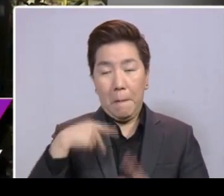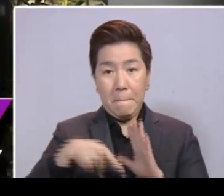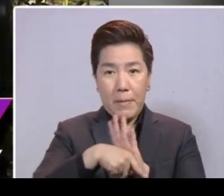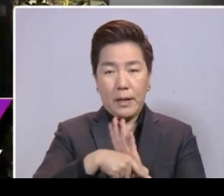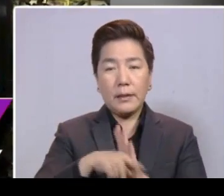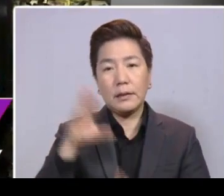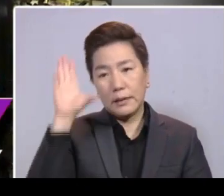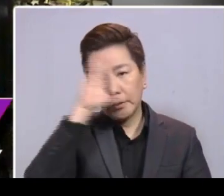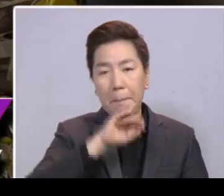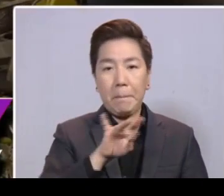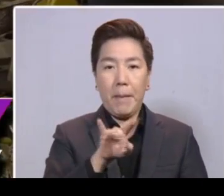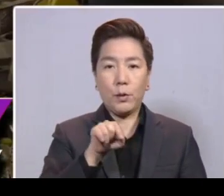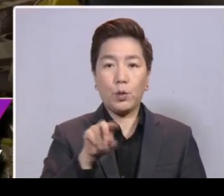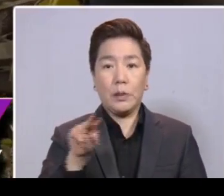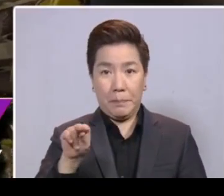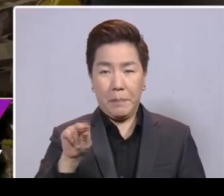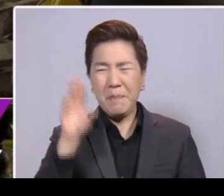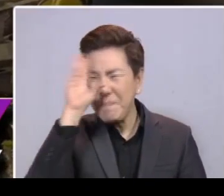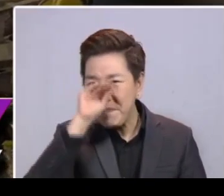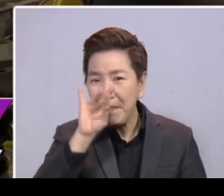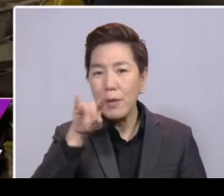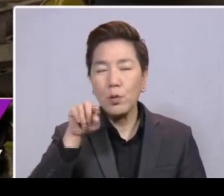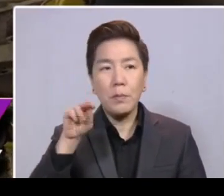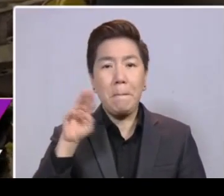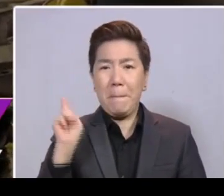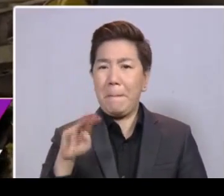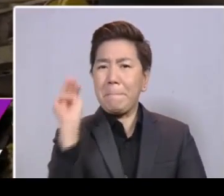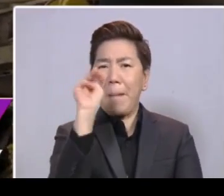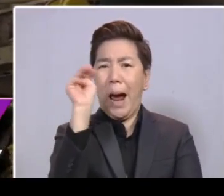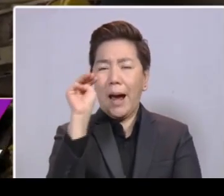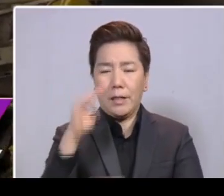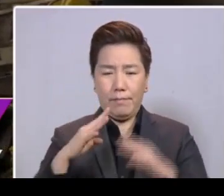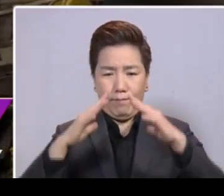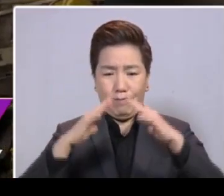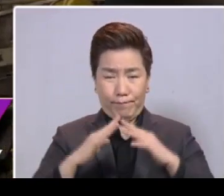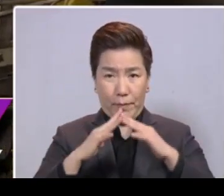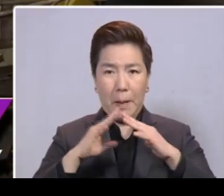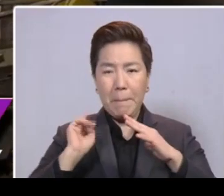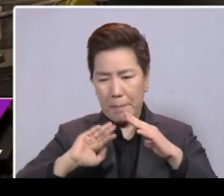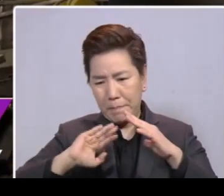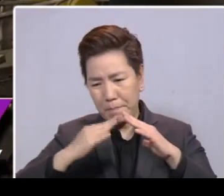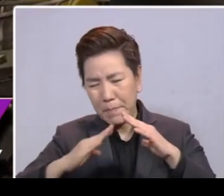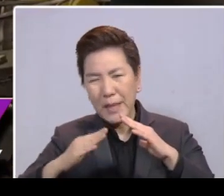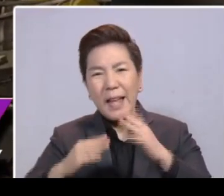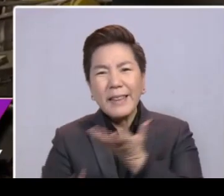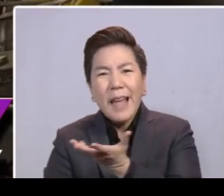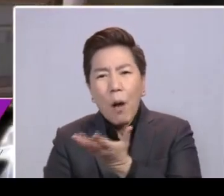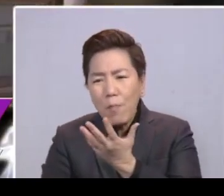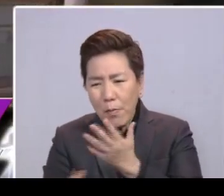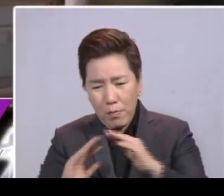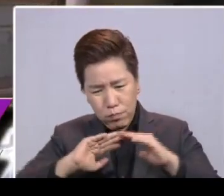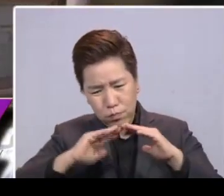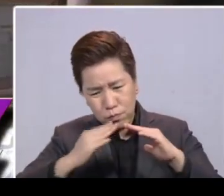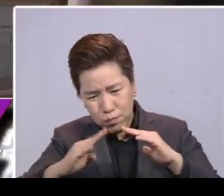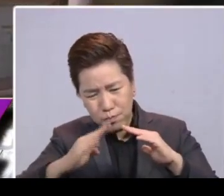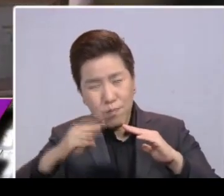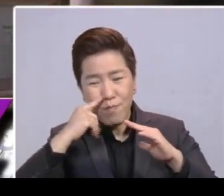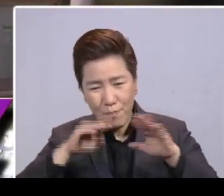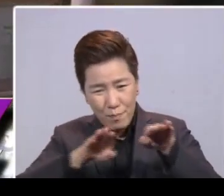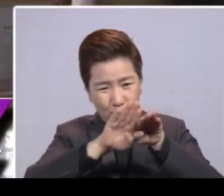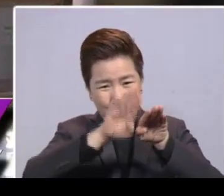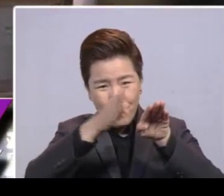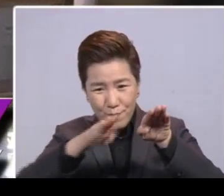ทุ่มครึ่งนะครับลักษณะอาคารเนี่ยก็คือเป็นโครงสร้างไม้มุงด้วยกระเบื้องดินเผาก็ลักษณะเราก็จะเห็น